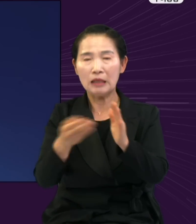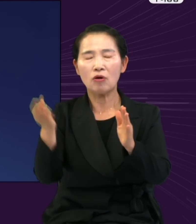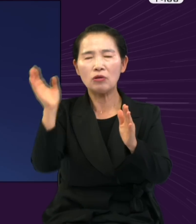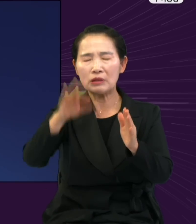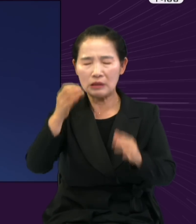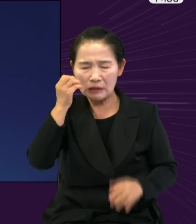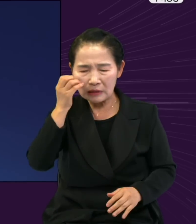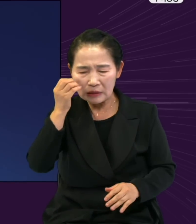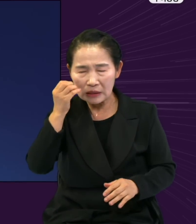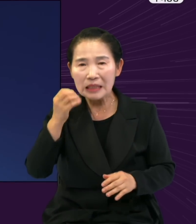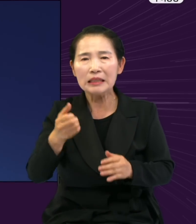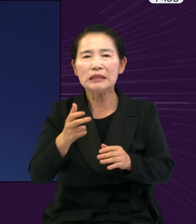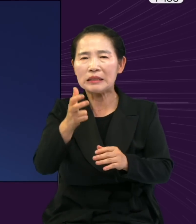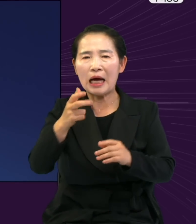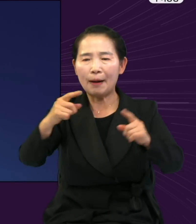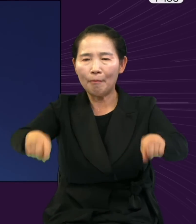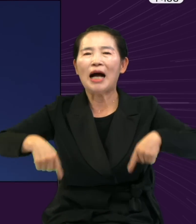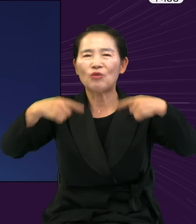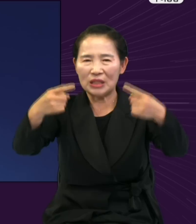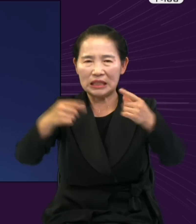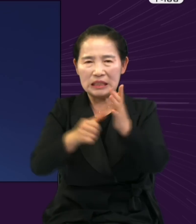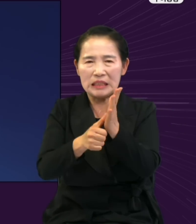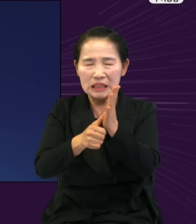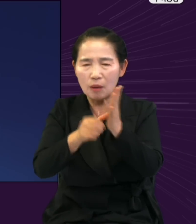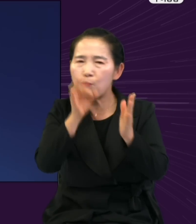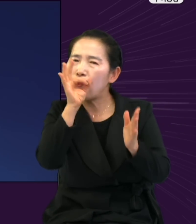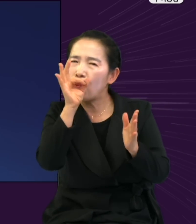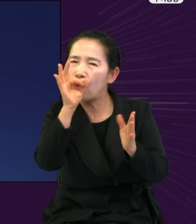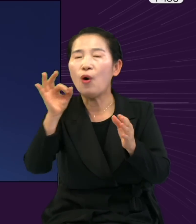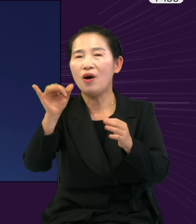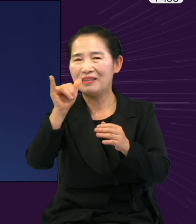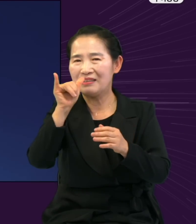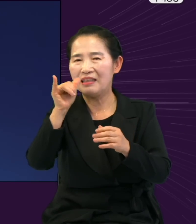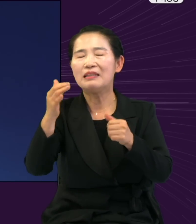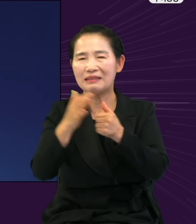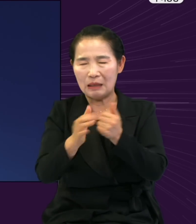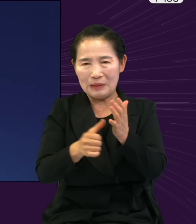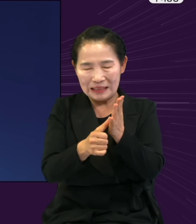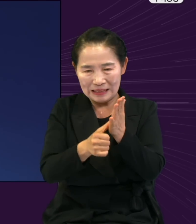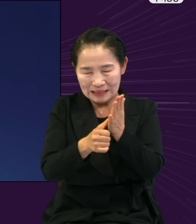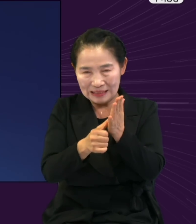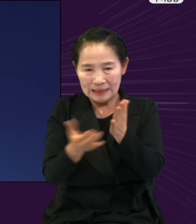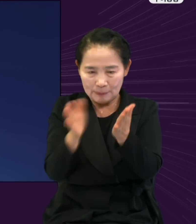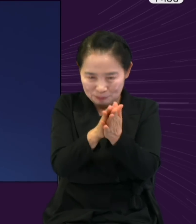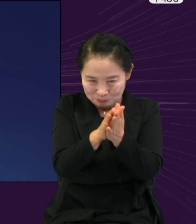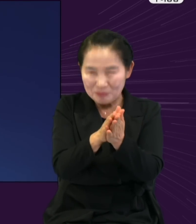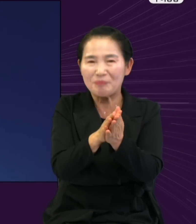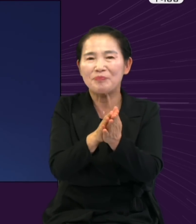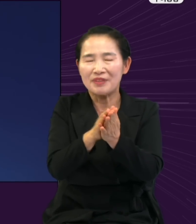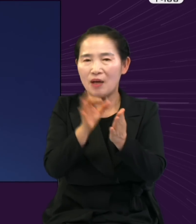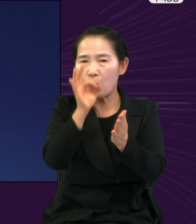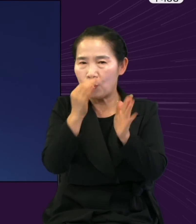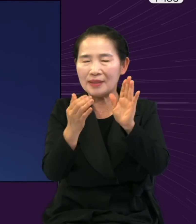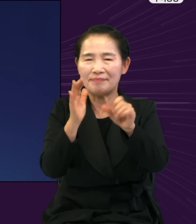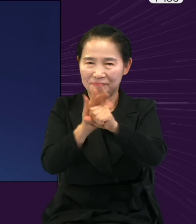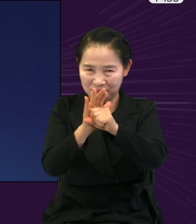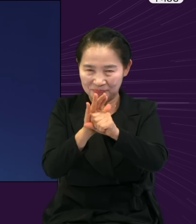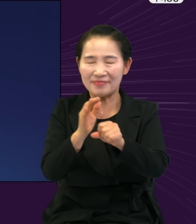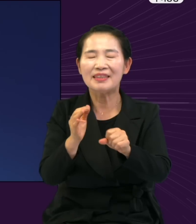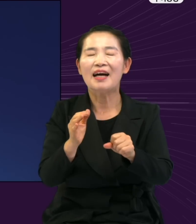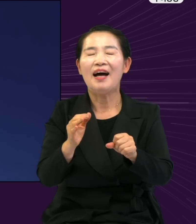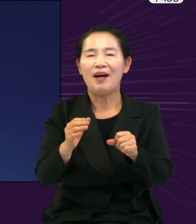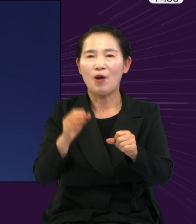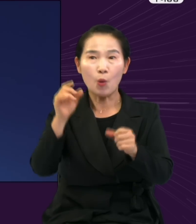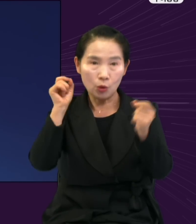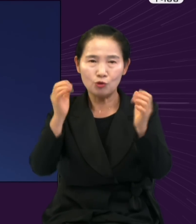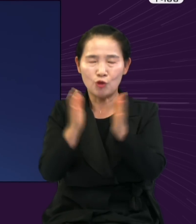그거를 떼우고 출발할 거야. 그래서 저녁에 있는 한인교회 모임에 늦지 않도록 서둘러서 갈게. 집에서